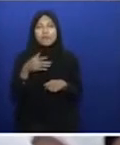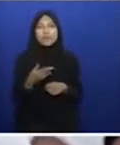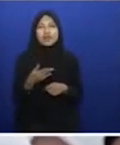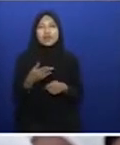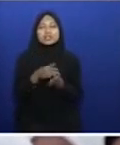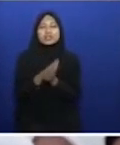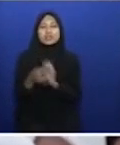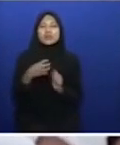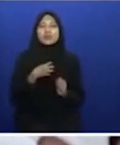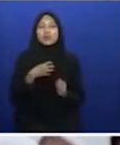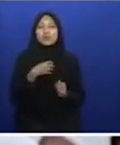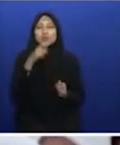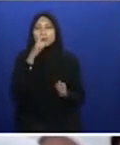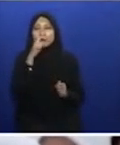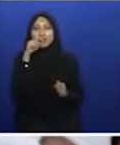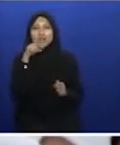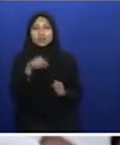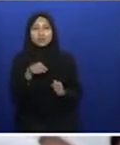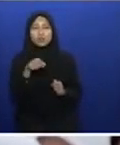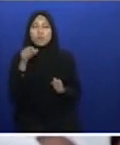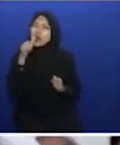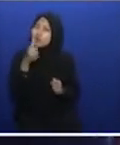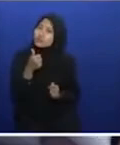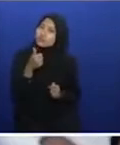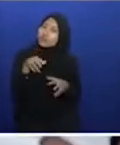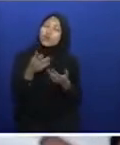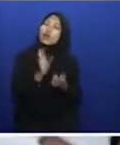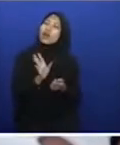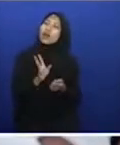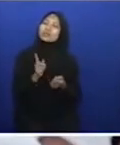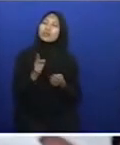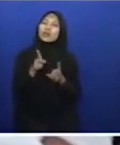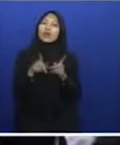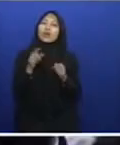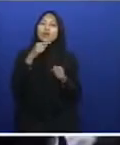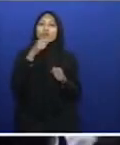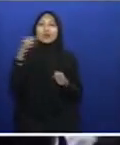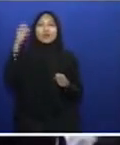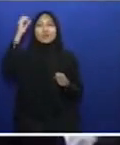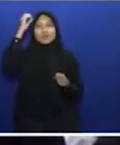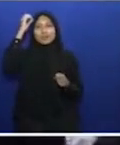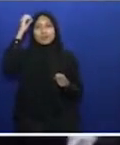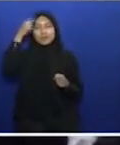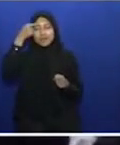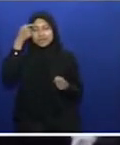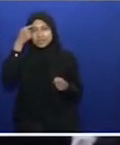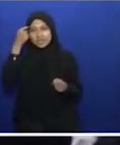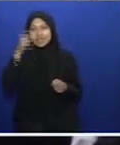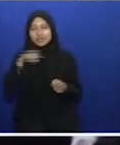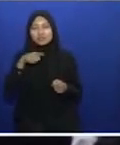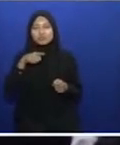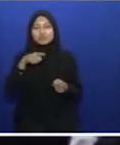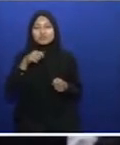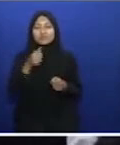Nah, menurut Bapak itu langkah yang tepat atau tidak? Karena kalau kita tanpa belajar dulu, asalnya langsung nyemplung, kita kan nggak tahu